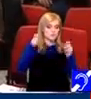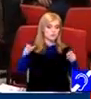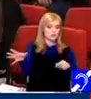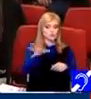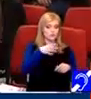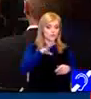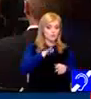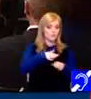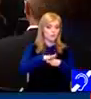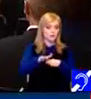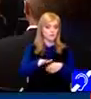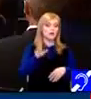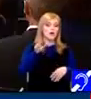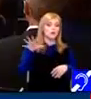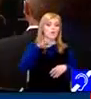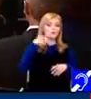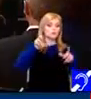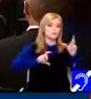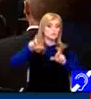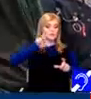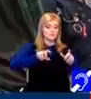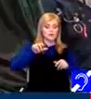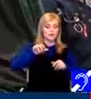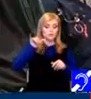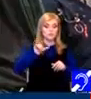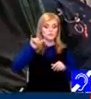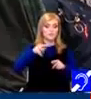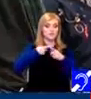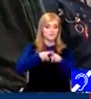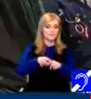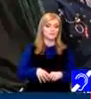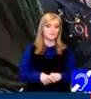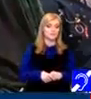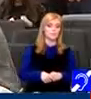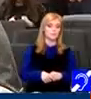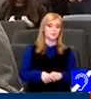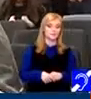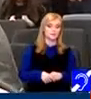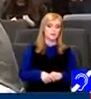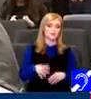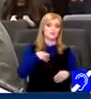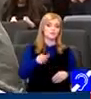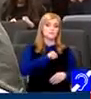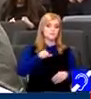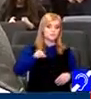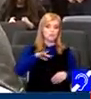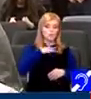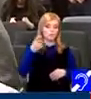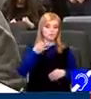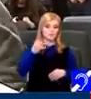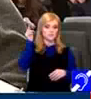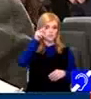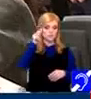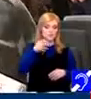ai Universității Tehnice, convinși că un bun specialist nu este format doar la facultate. Trebuie mai mult singur să studiezi pentru